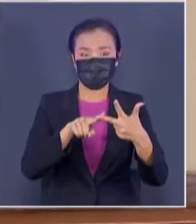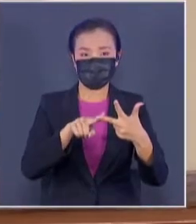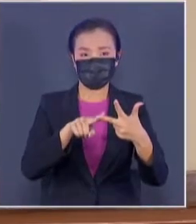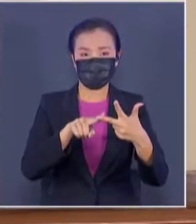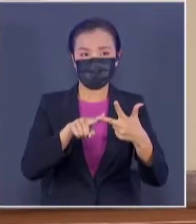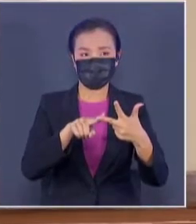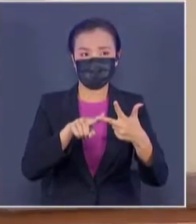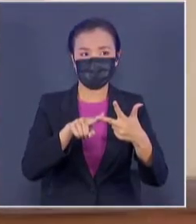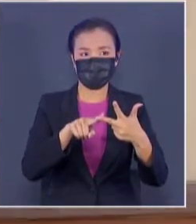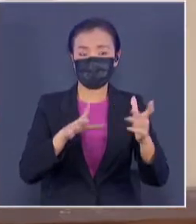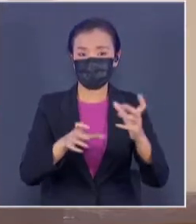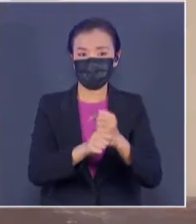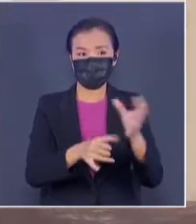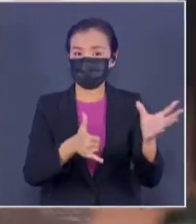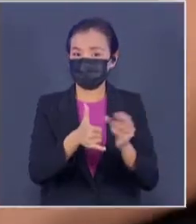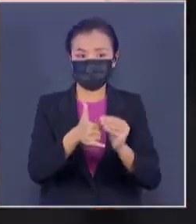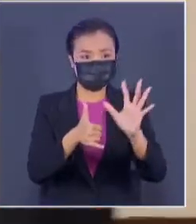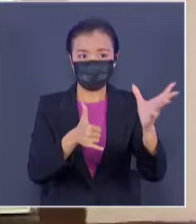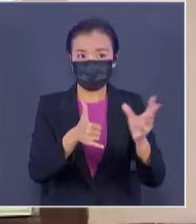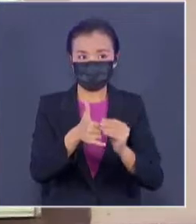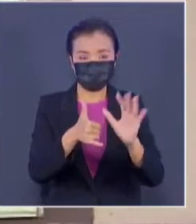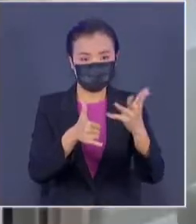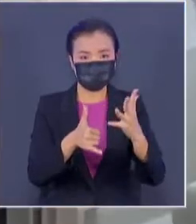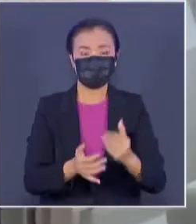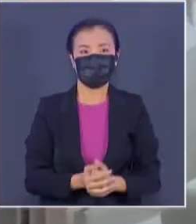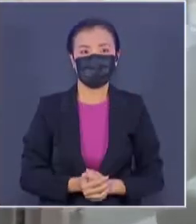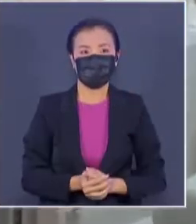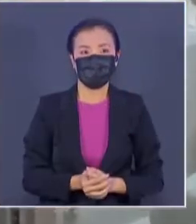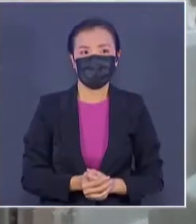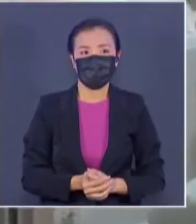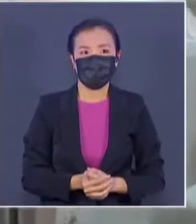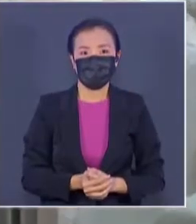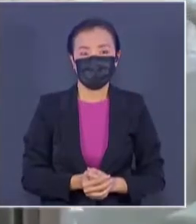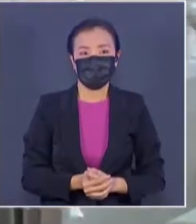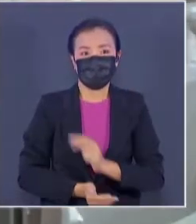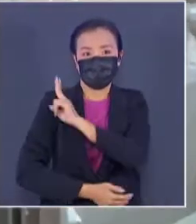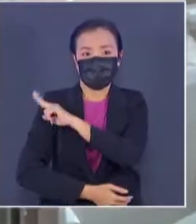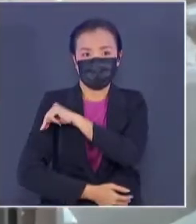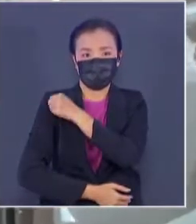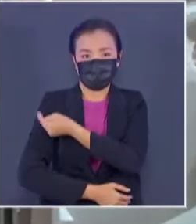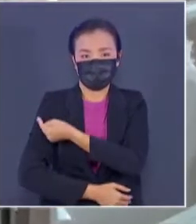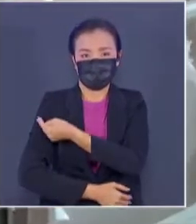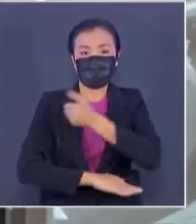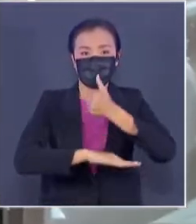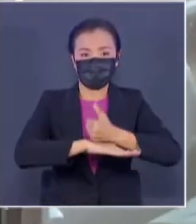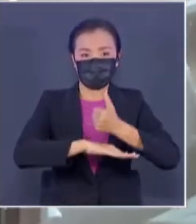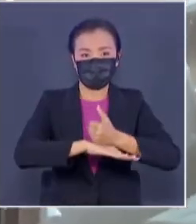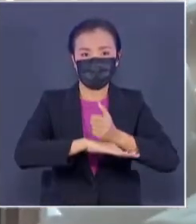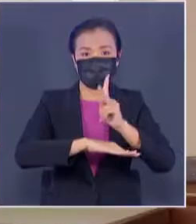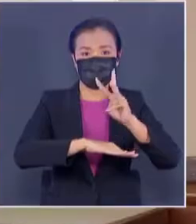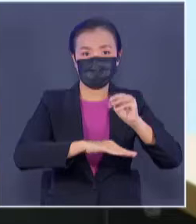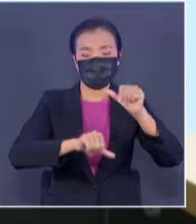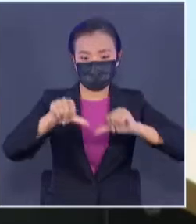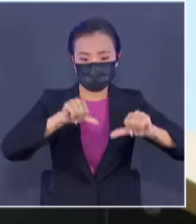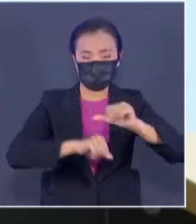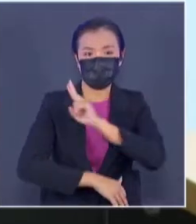ผลการตรวจออกมาคือไม่พบเชื้อขณะที่ทางด้านนายแพทย์สุภกิจศิริรักษ์ครับอธิบดีกรมวิทยาศาสตร์การ